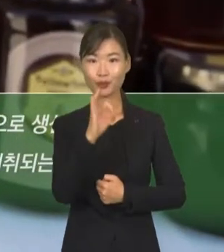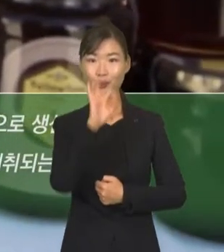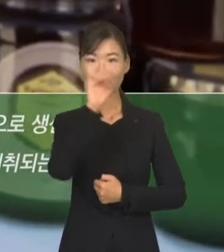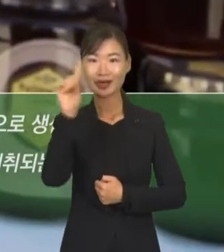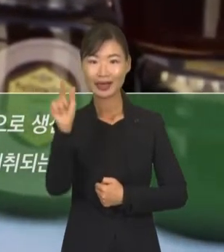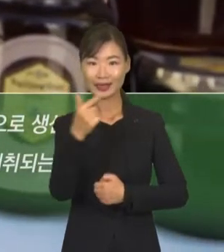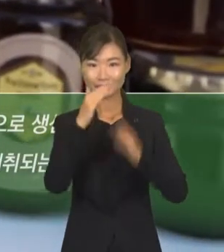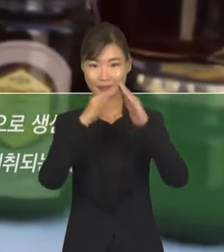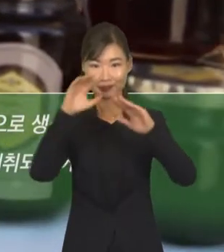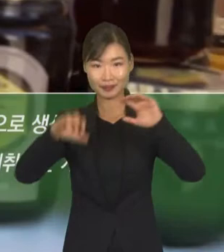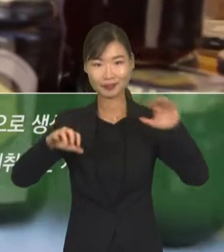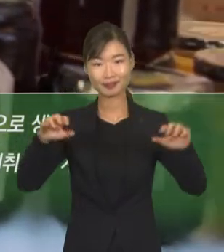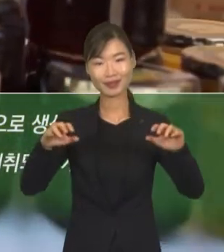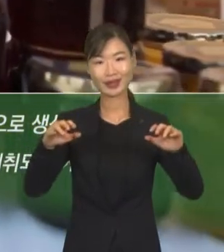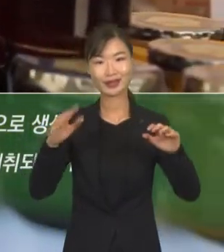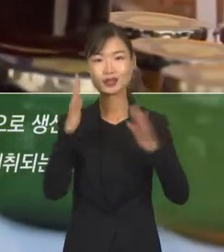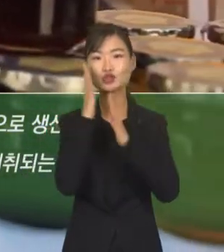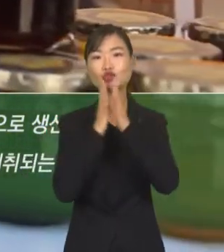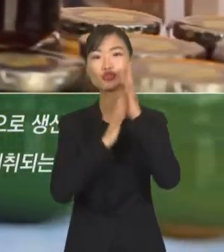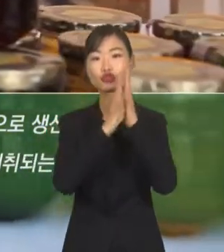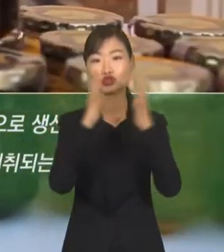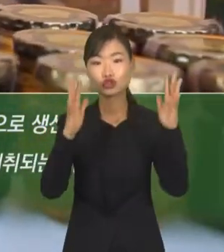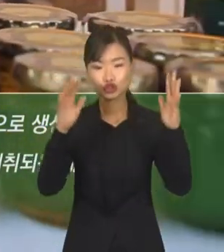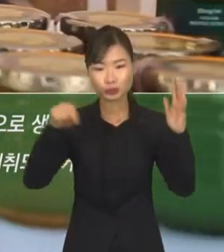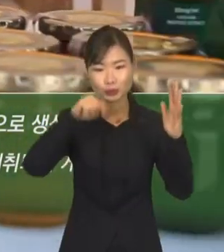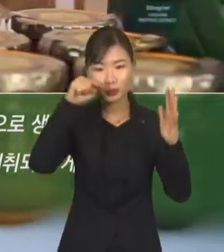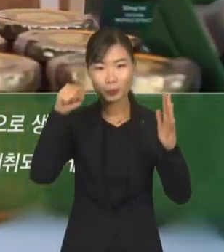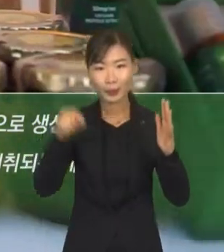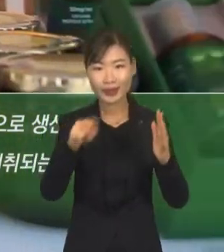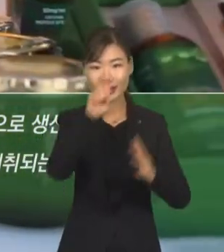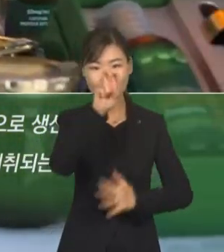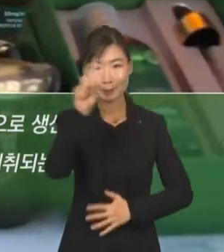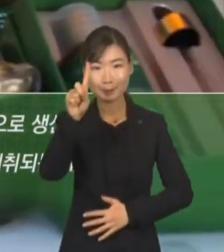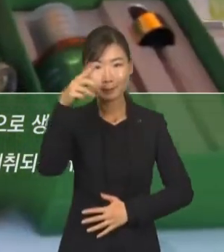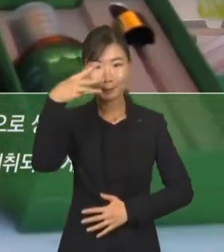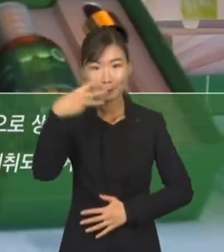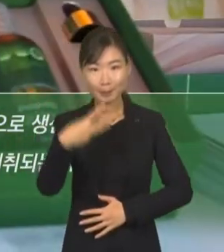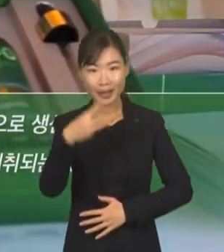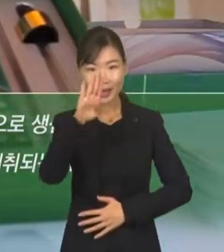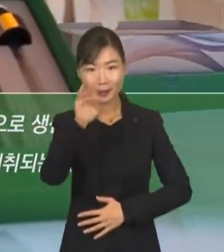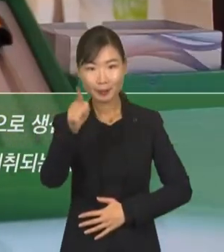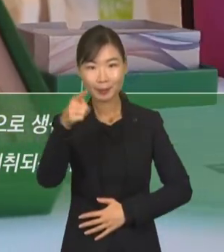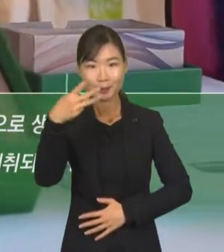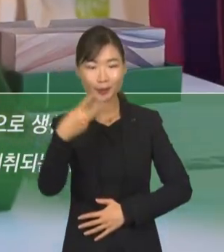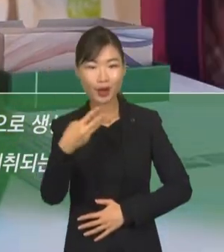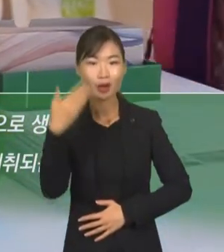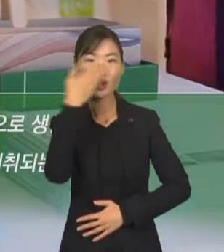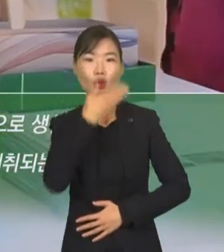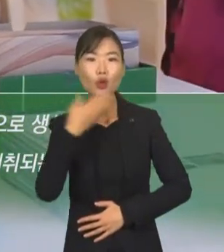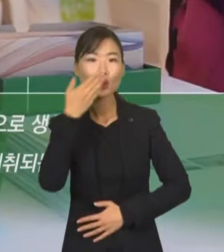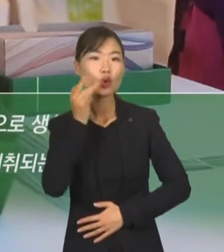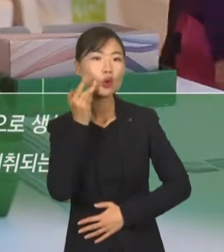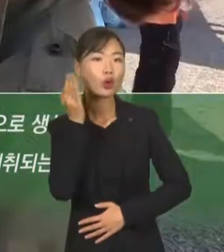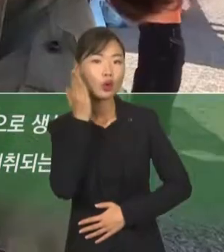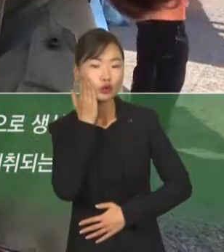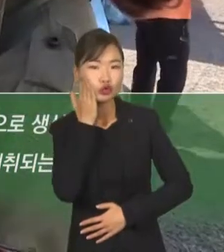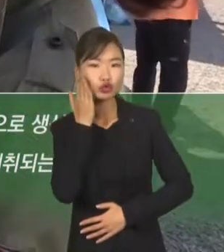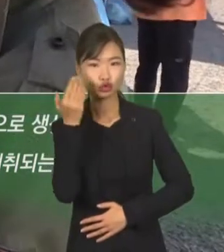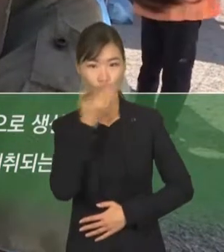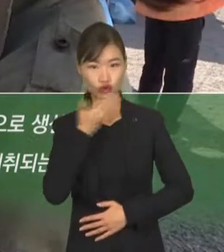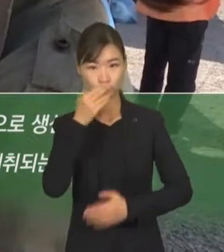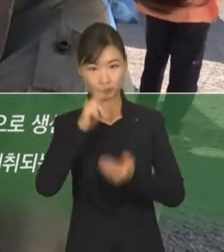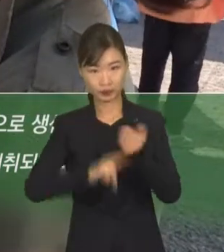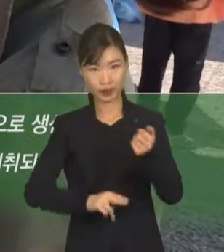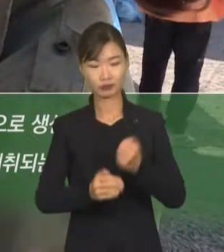마을에서 숲속에서 천연 만수벌굴을 자체적으로 생산해서 판매하고 있어요. 그런데